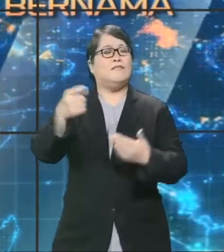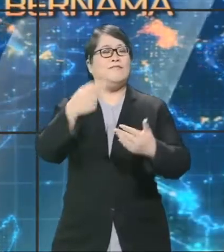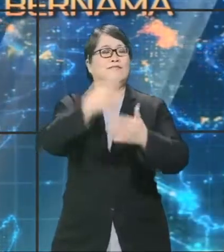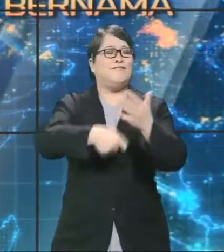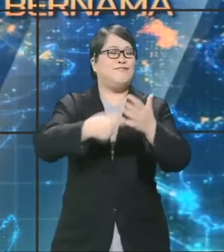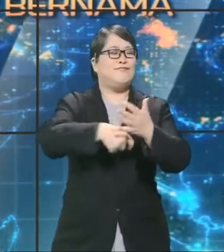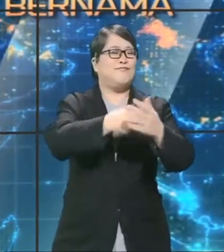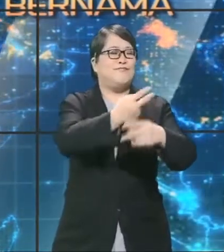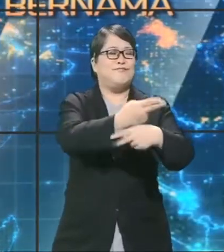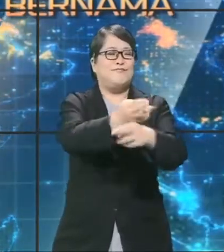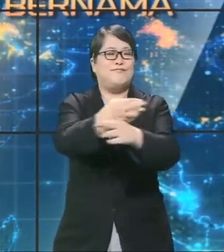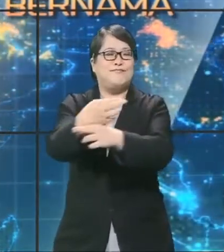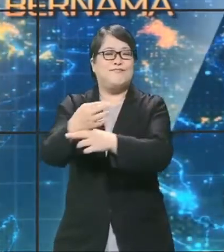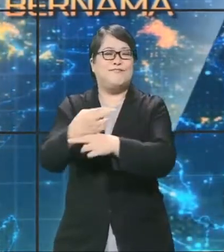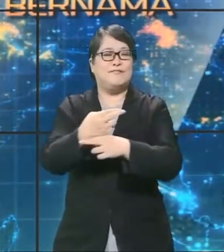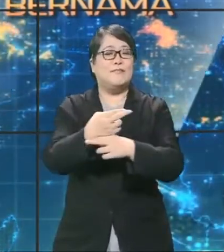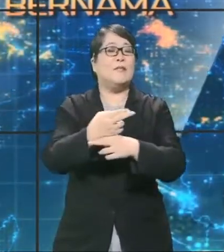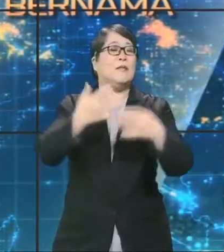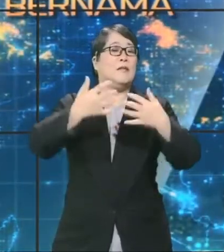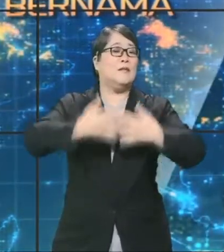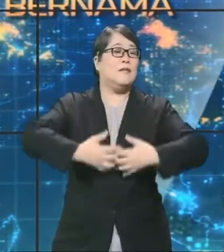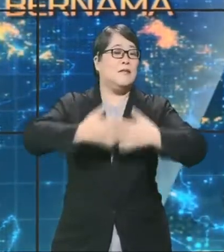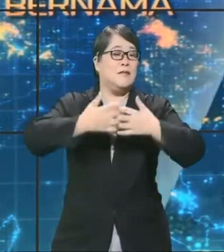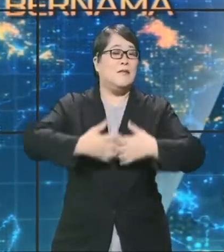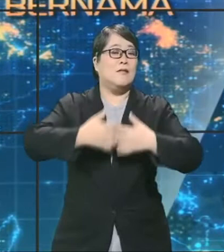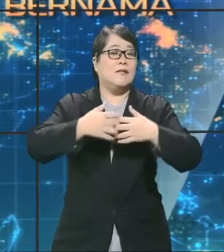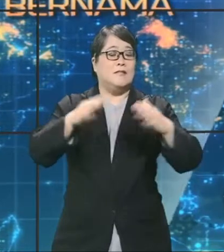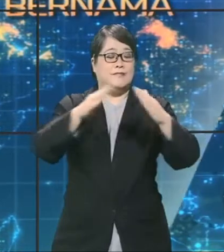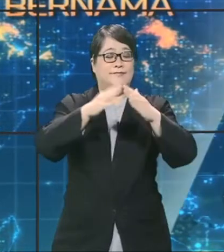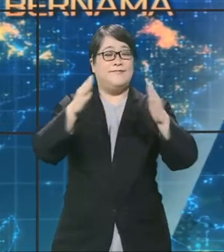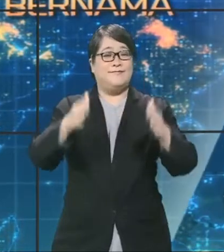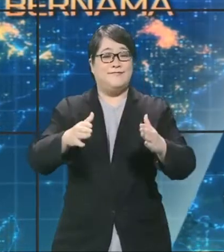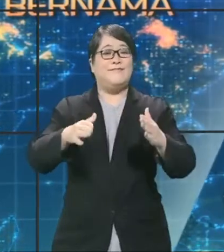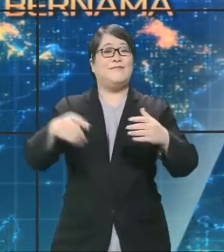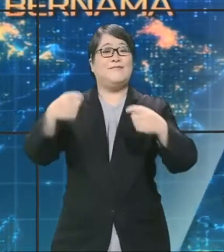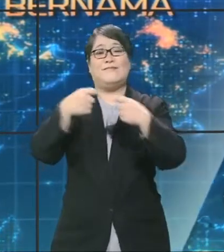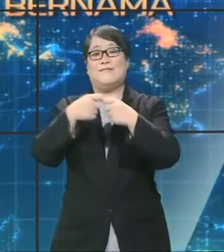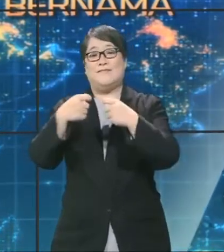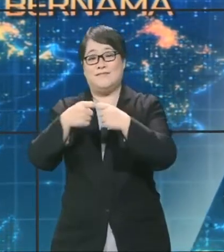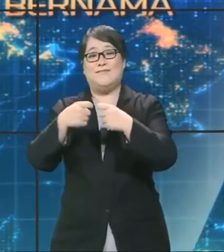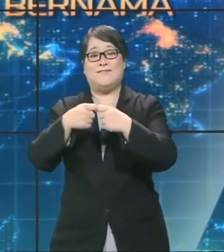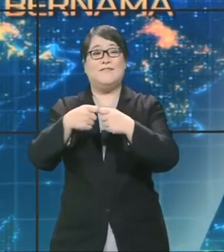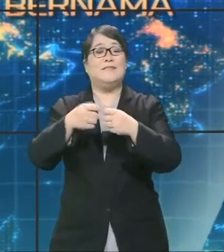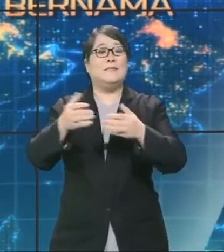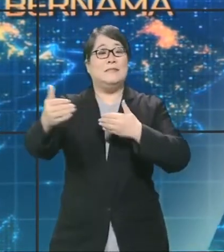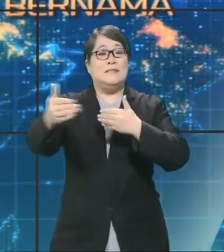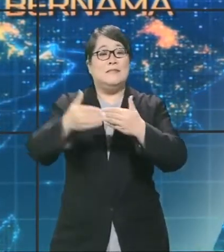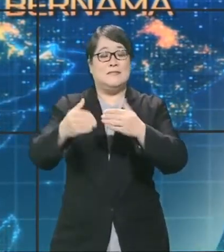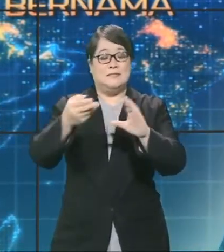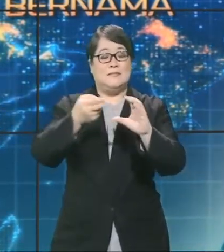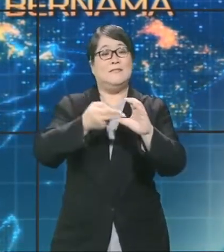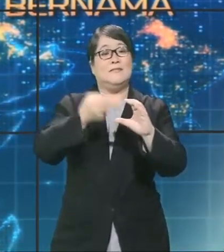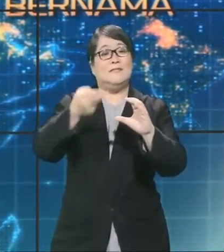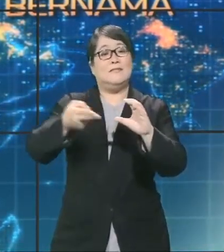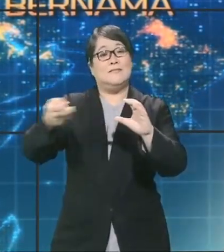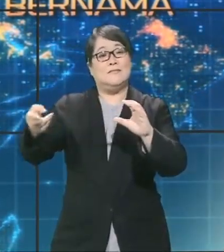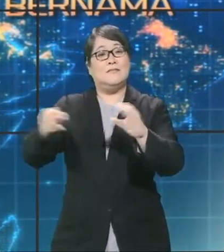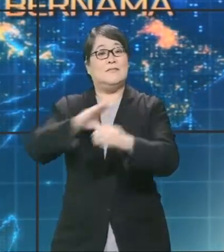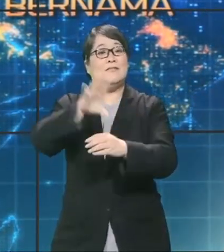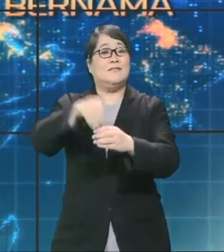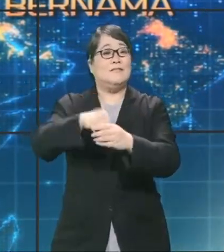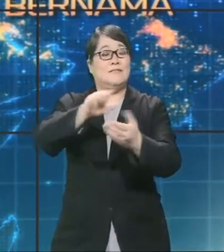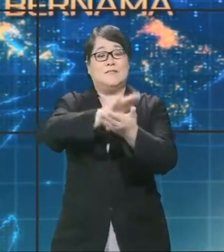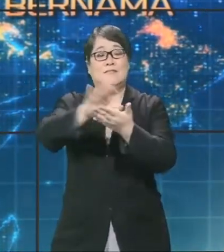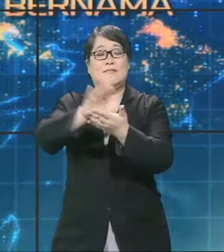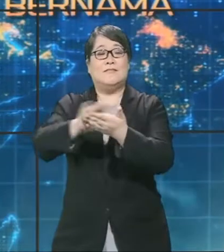Berhad TNB Genco untuk kos selenggaraan mesin janakuasa stesen-stesen elektrik di jajaran Cameron